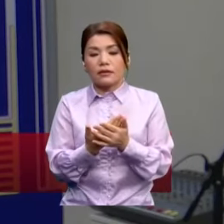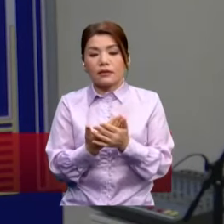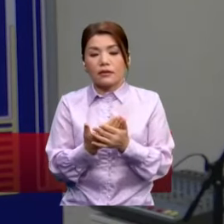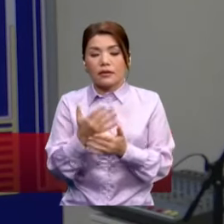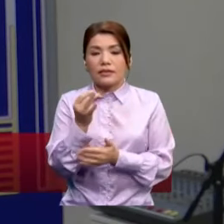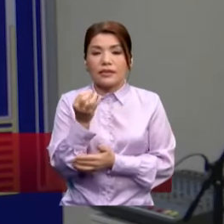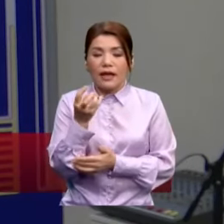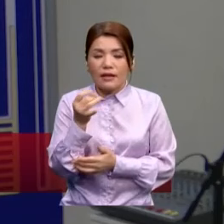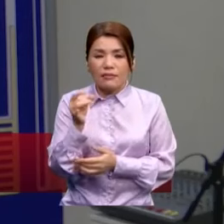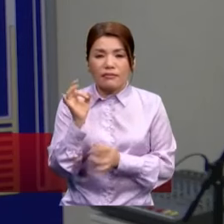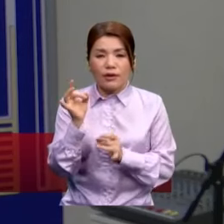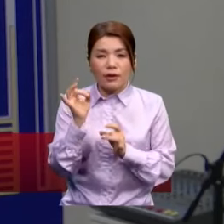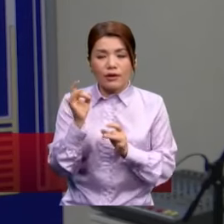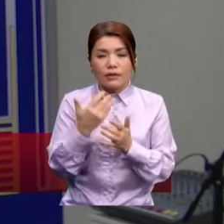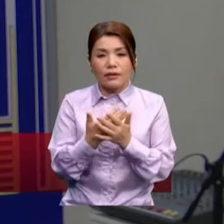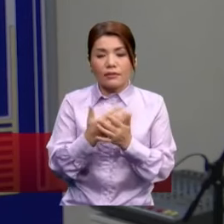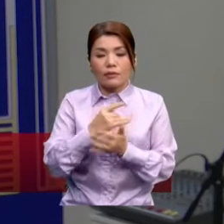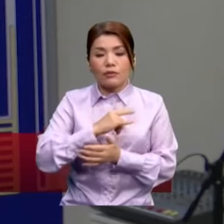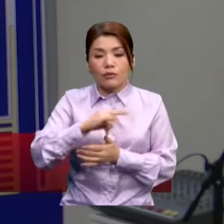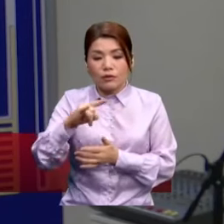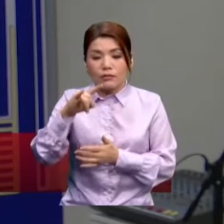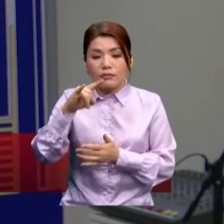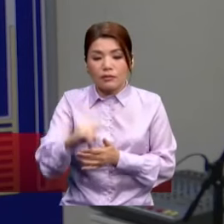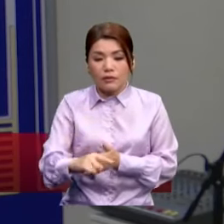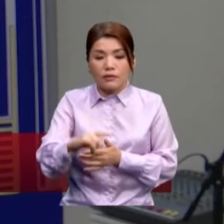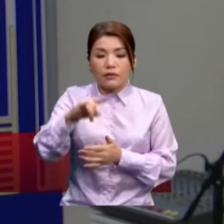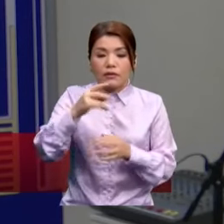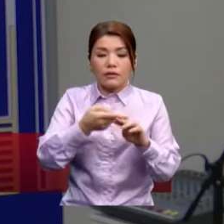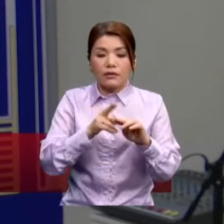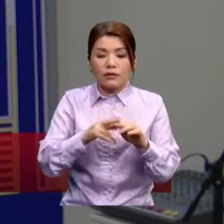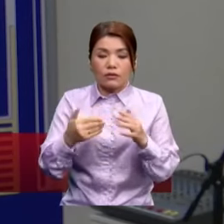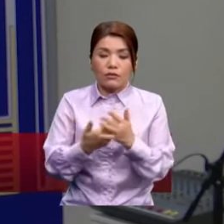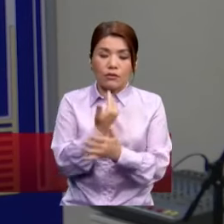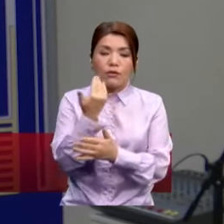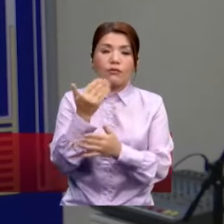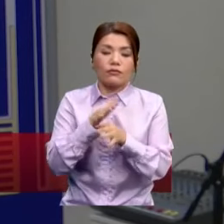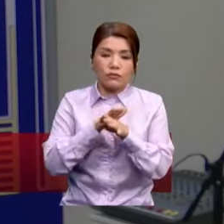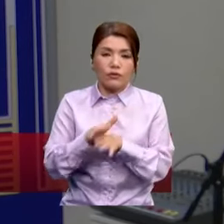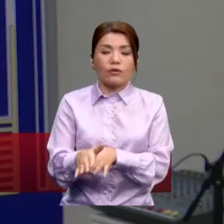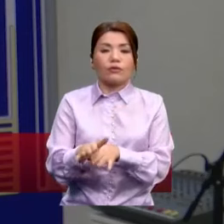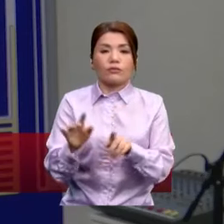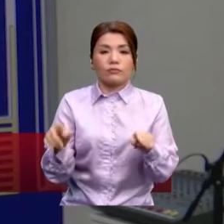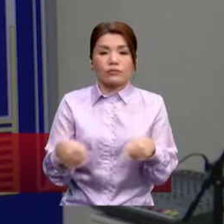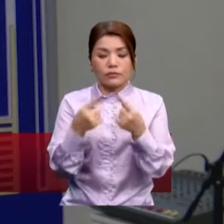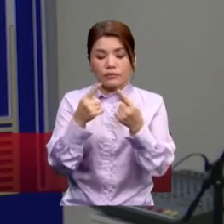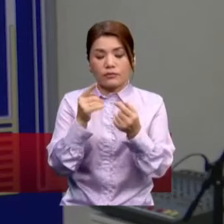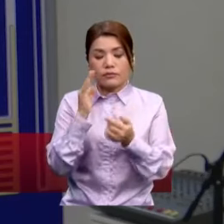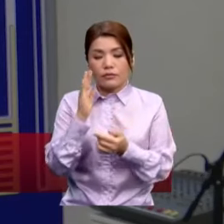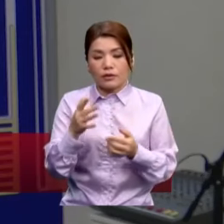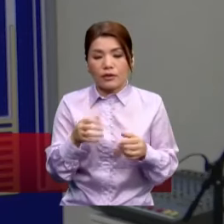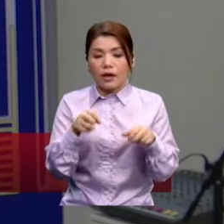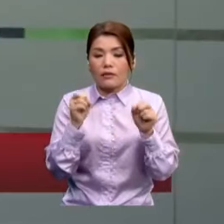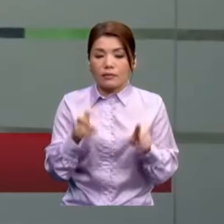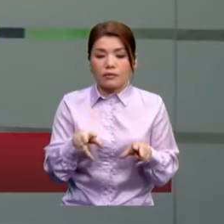светосигнальное оборудование, шухону жолақтарында оны жаңғыртылады, толығымен жаңғыртылады. Бұл жаңа қауіпсіздік